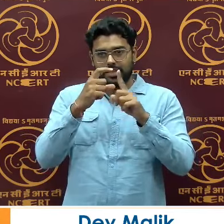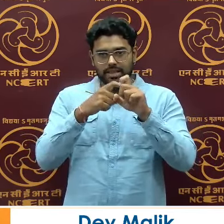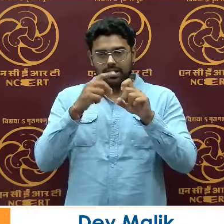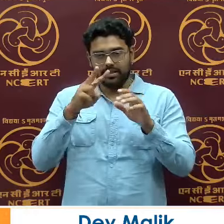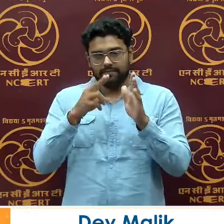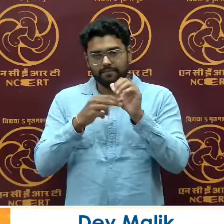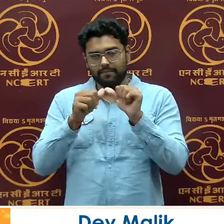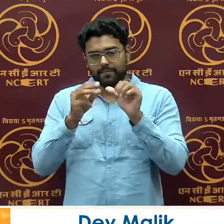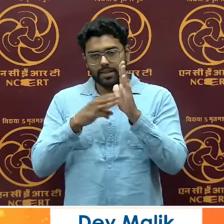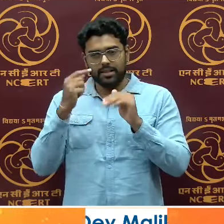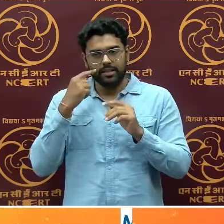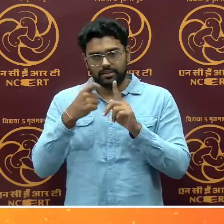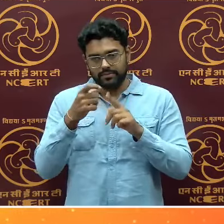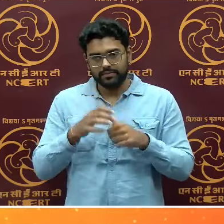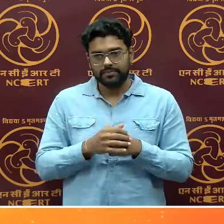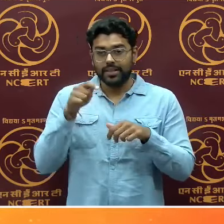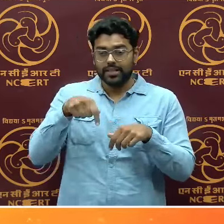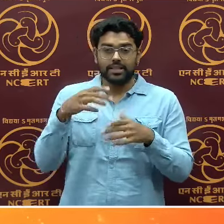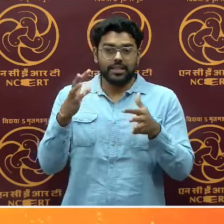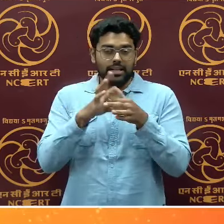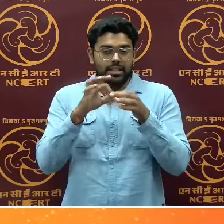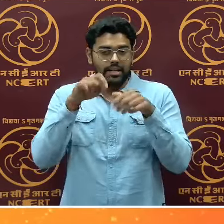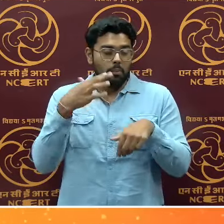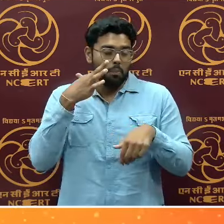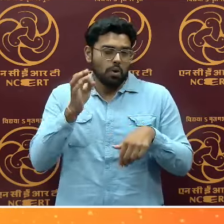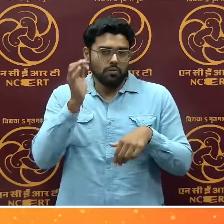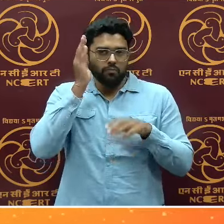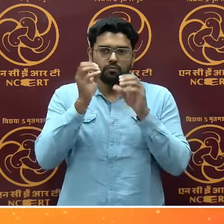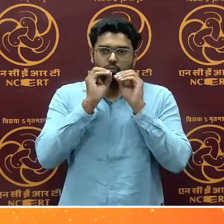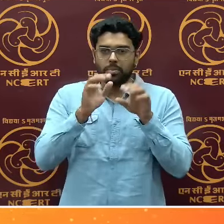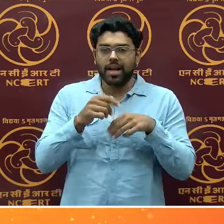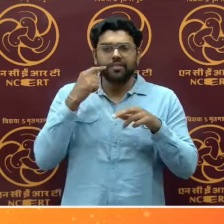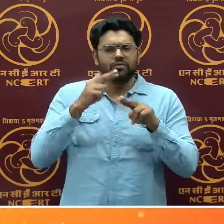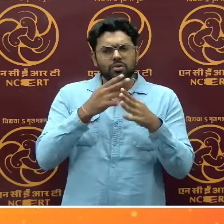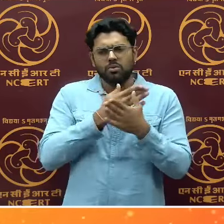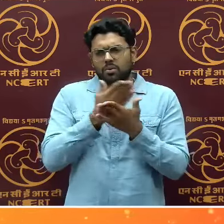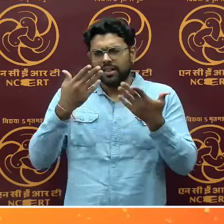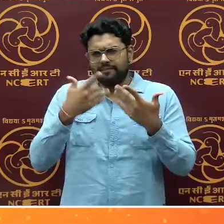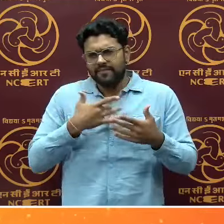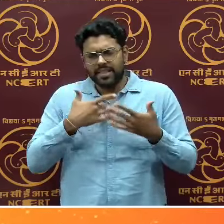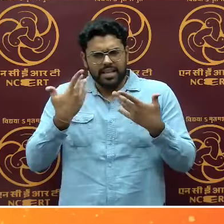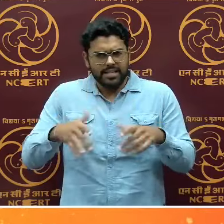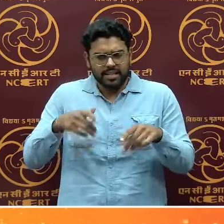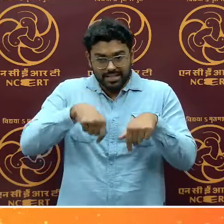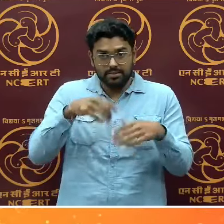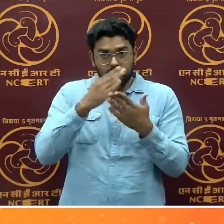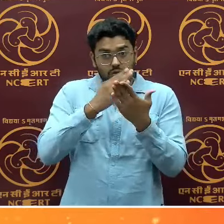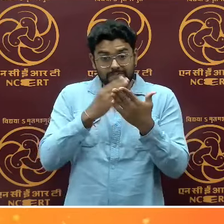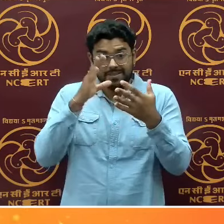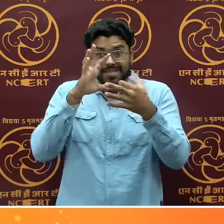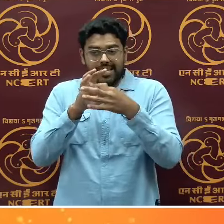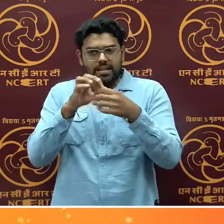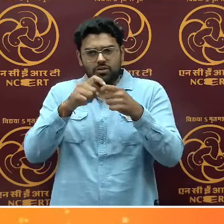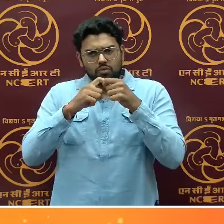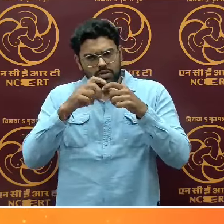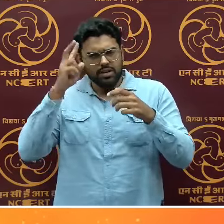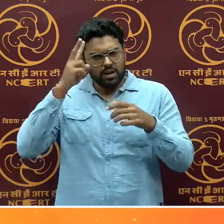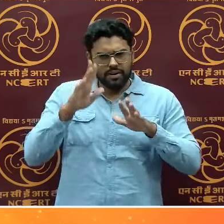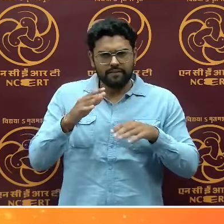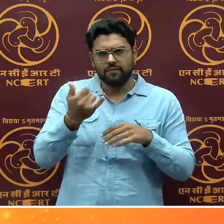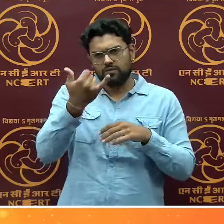करते हैं. इसी के साथ एक इम्पॉर्टेंट इन्फॉर्मेशन है, और वो ये दैट इफ़ यू हैव एनी क्वेश्चन रिगार्डिंग द सेशन यू कैन डायरेक्टली कॉल अस ऑन अ फोन